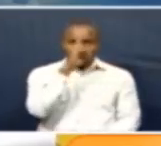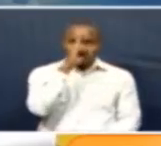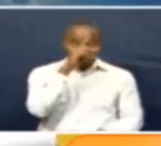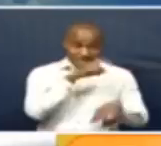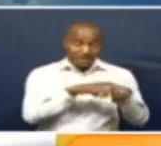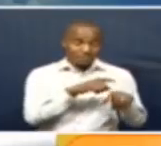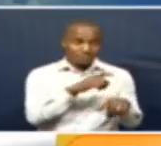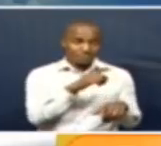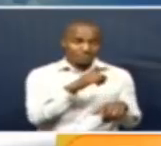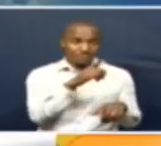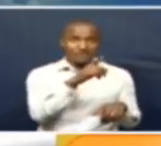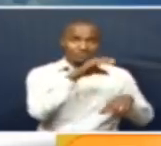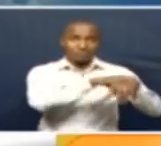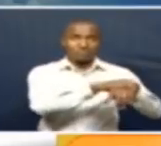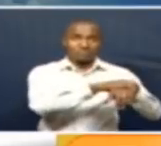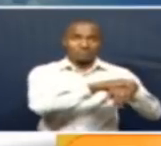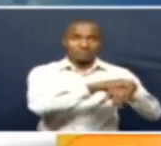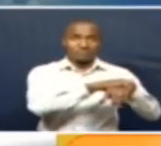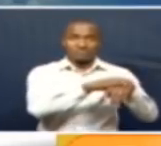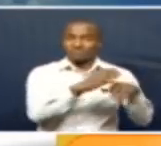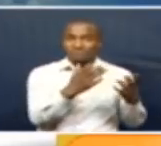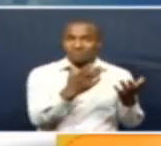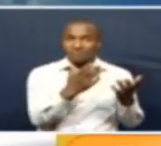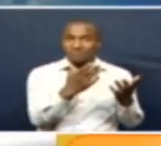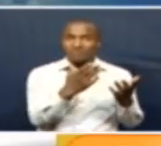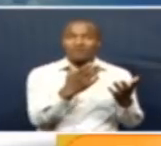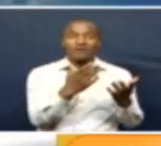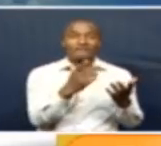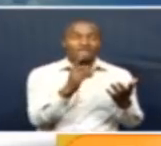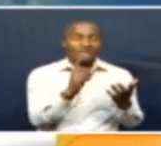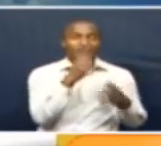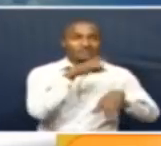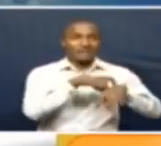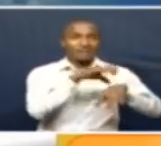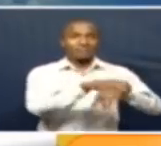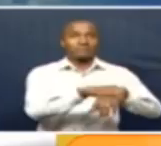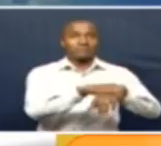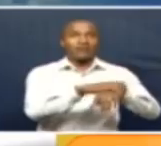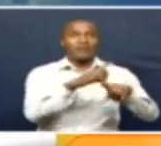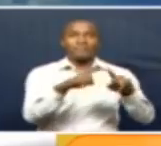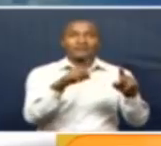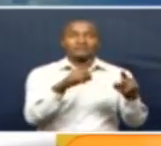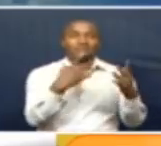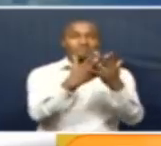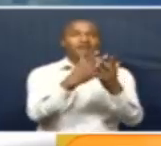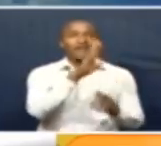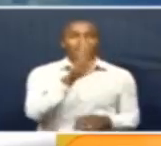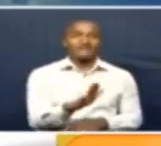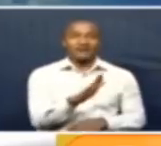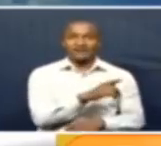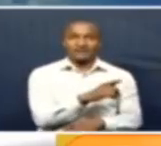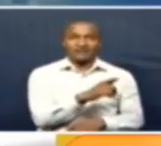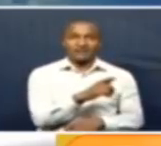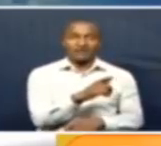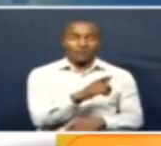alishikwa hakuwa ameshikwa hata polisi labda police station alishikwa mara moja lakini hajawahi enda jela. So the time tulirifu